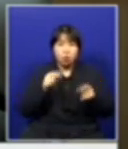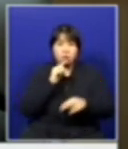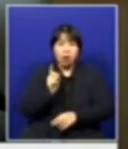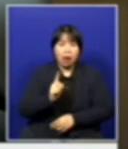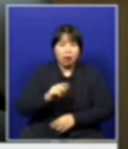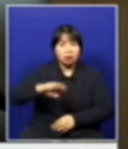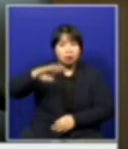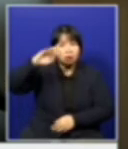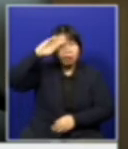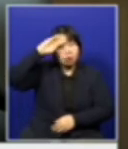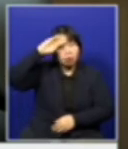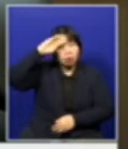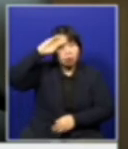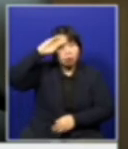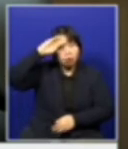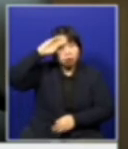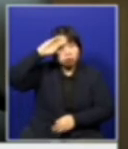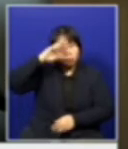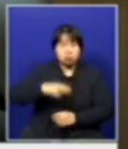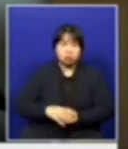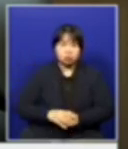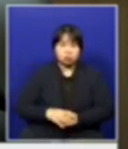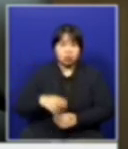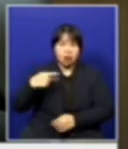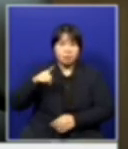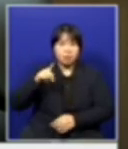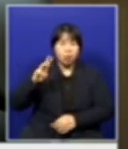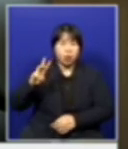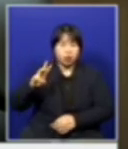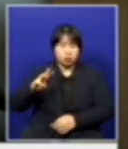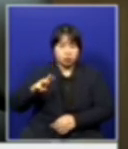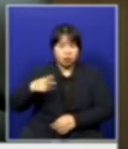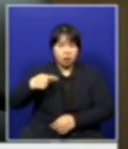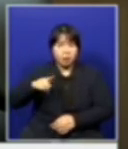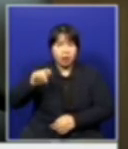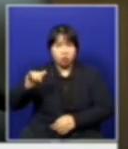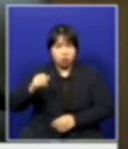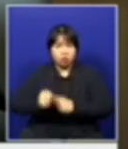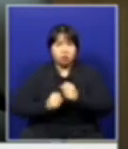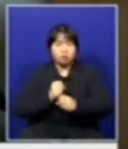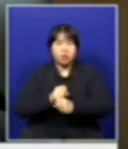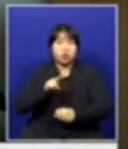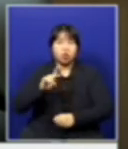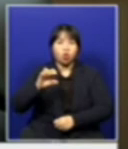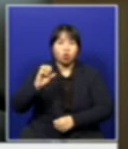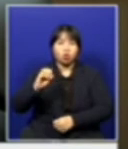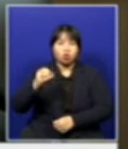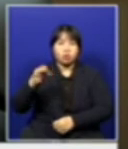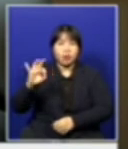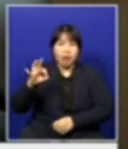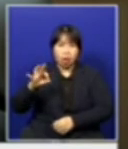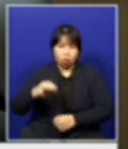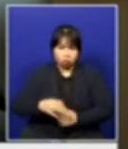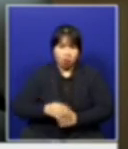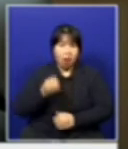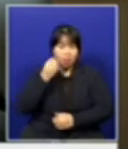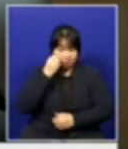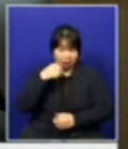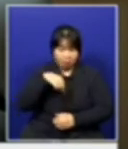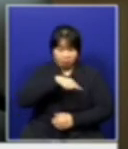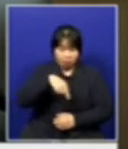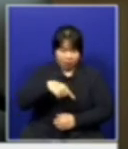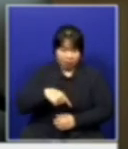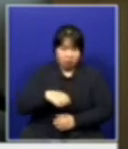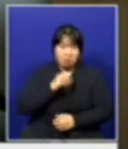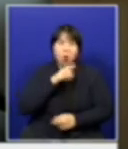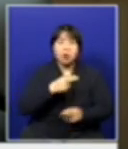คประวิตรประยุทธ์2019นะฮะแถวบ้านผมก็จะตั้งชื่ออย่างนี้หมดนะครับเพราะฉะนั้นเนี่ยขอให้ท่าน